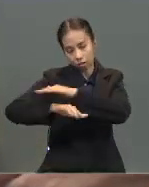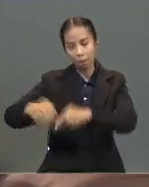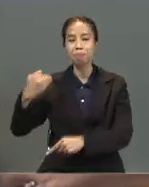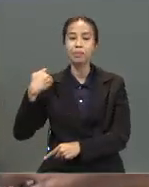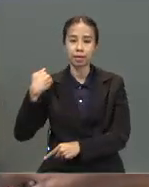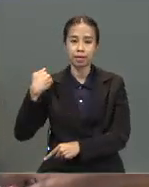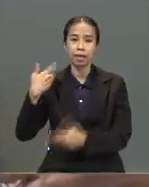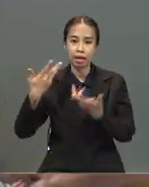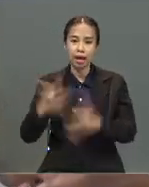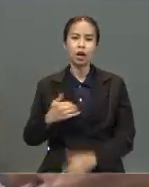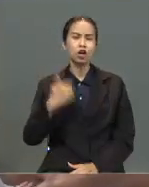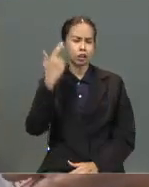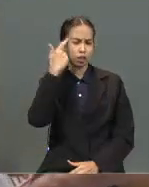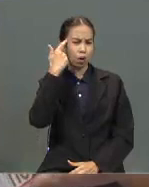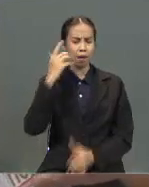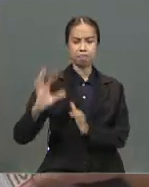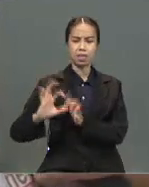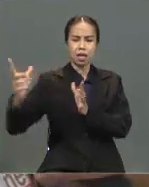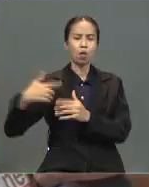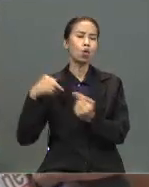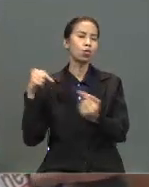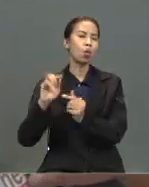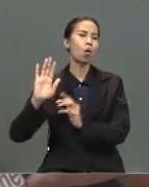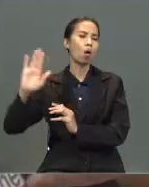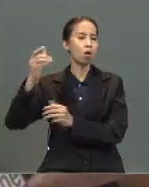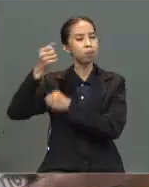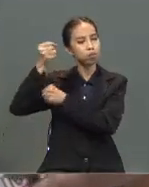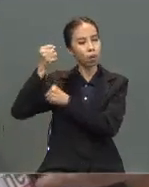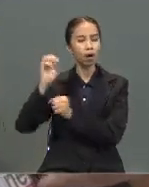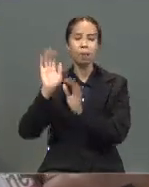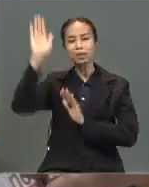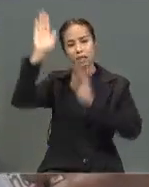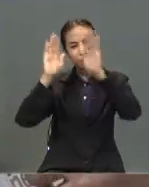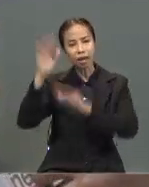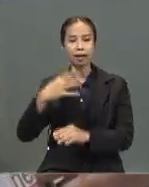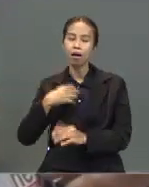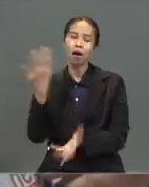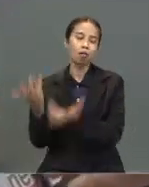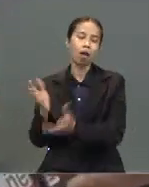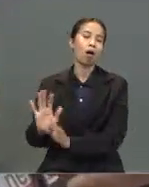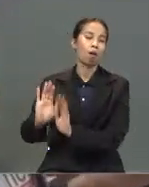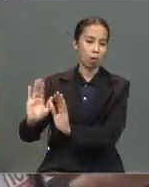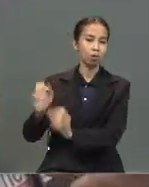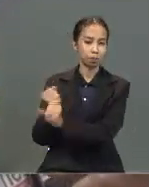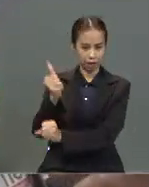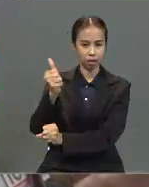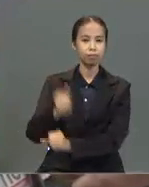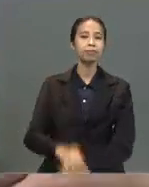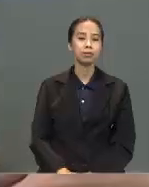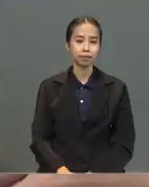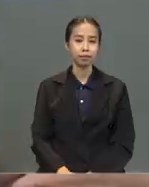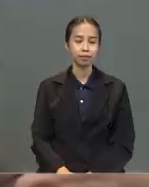เชื่อนะครับว่าจะไม่มีผลต่อการเรียกร้องประชาธิปไตยทุกคนที่อยู่เนี่ยสามารถที่จะขับเคลื่อนได้ครับอ่ะ